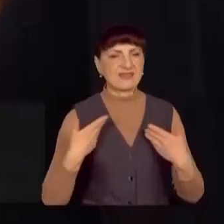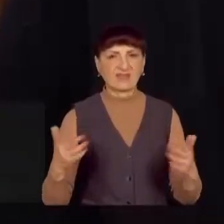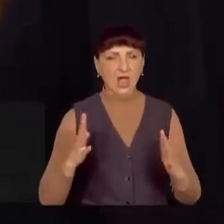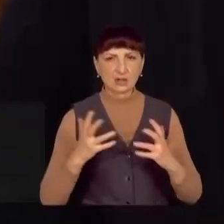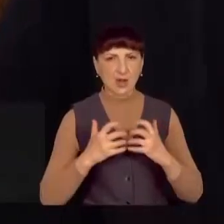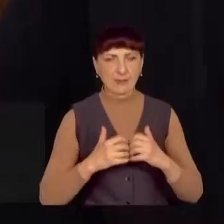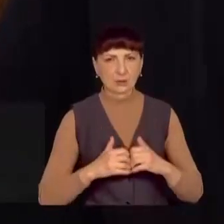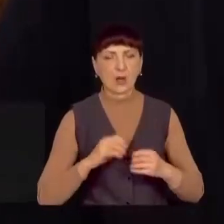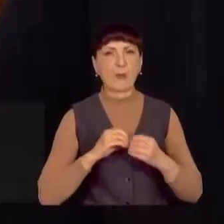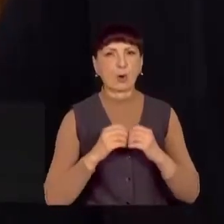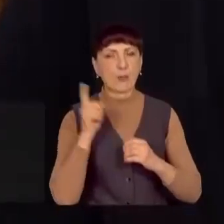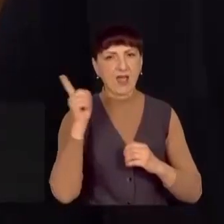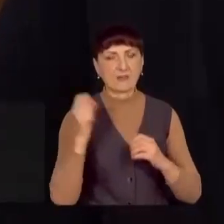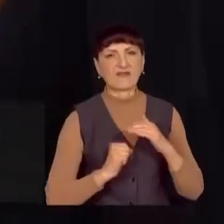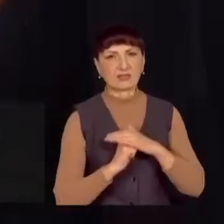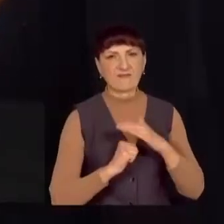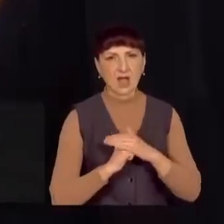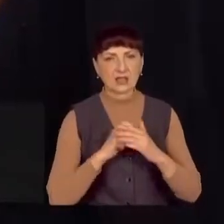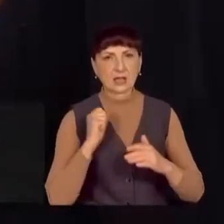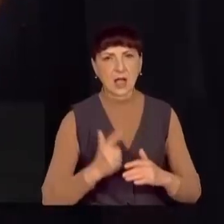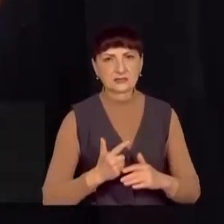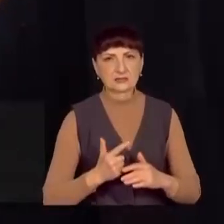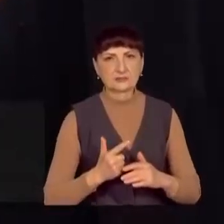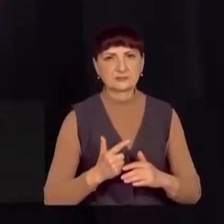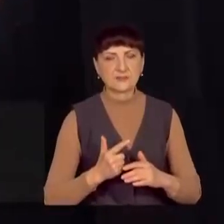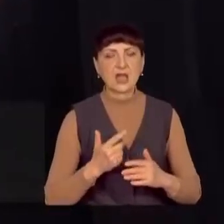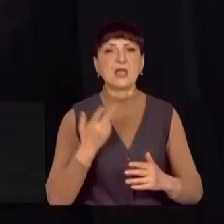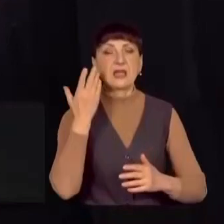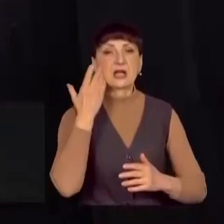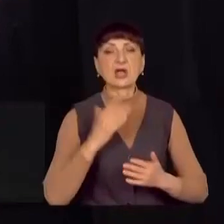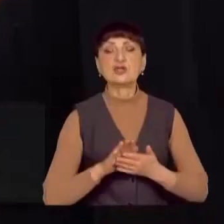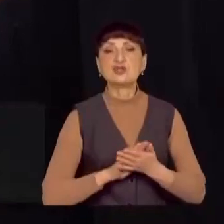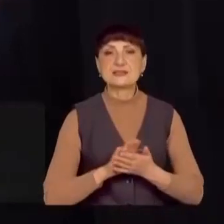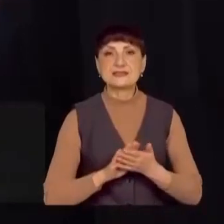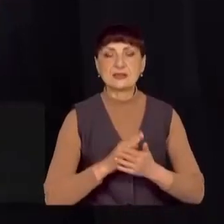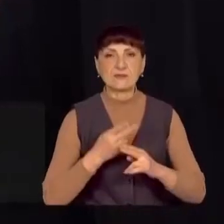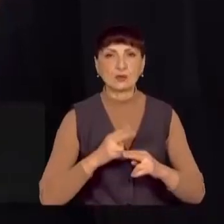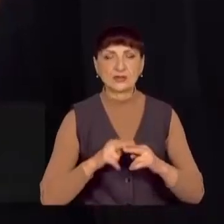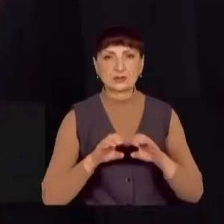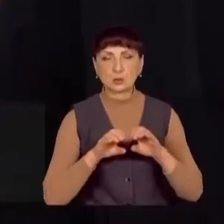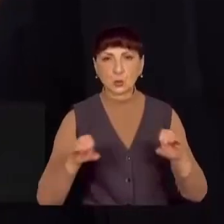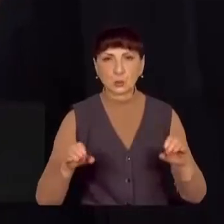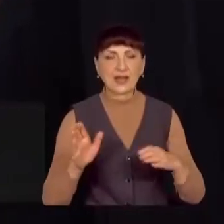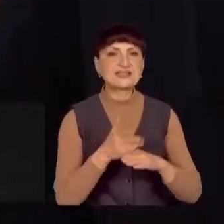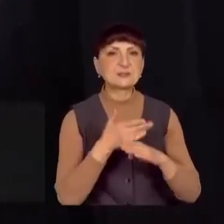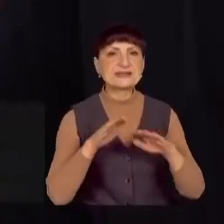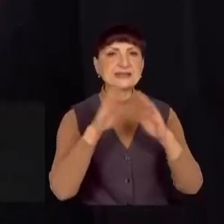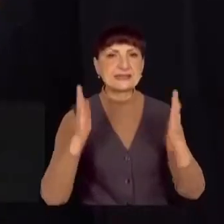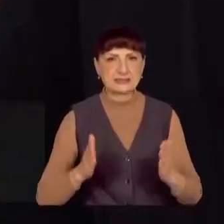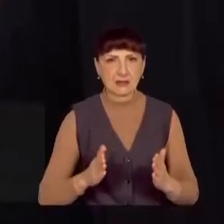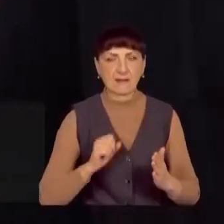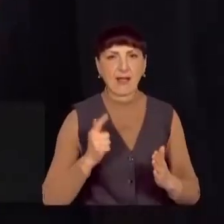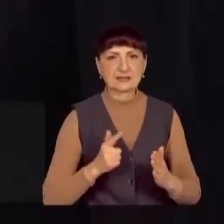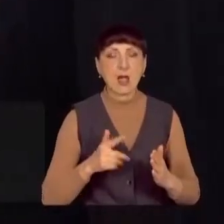аппаратуре, а проблема все-таки именно в давлении газа. Вот. И когда очистили вот эти вот ГРП, распределительные точки газа